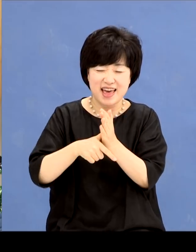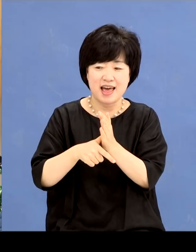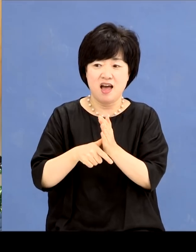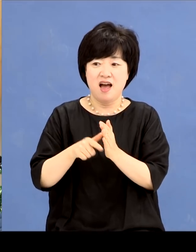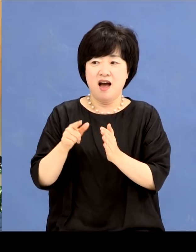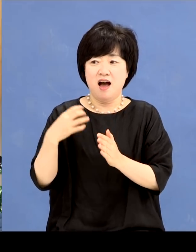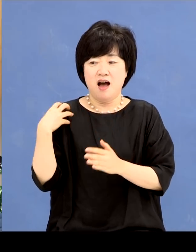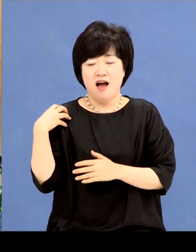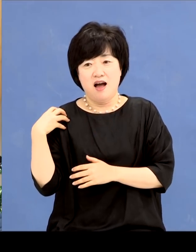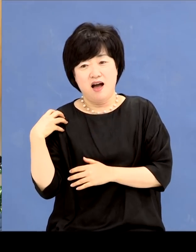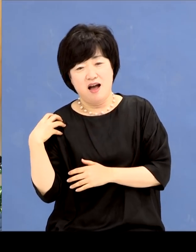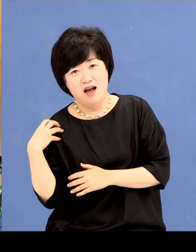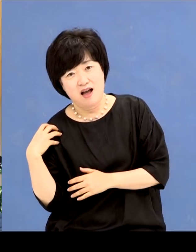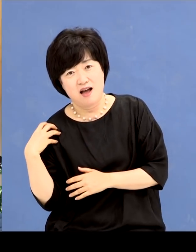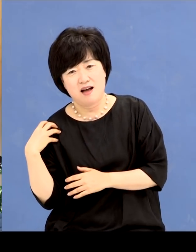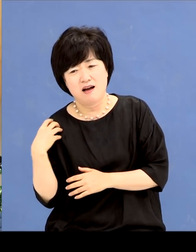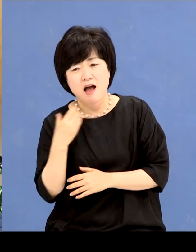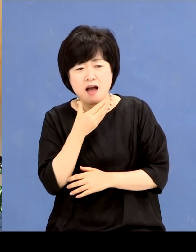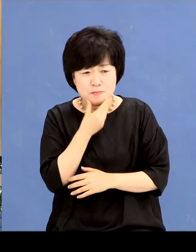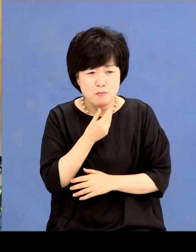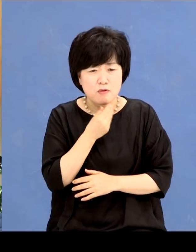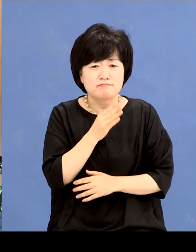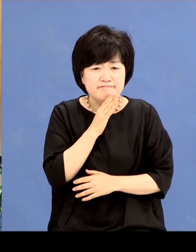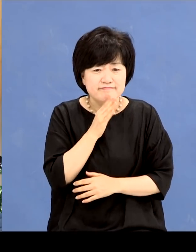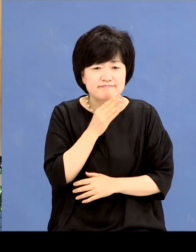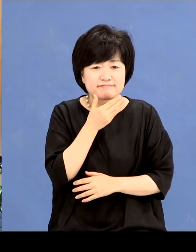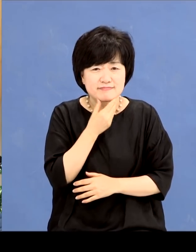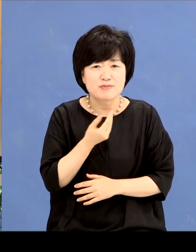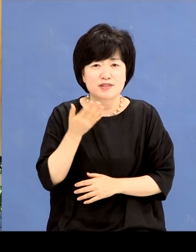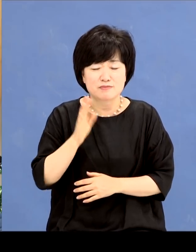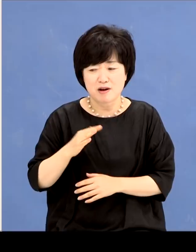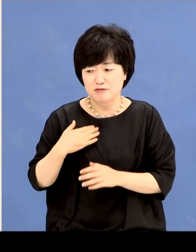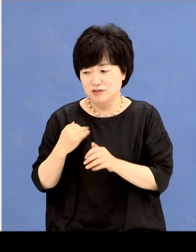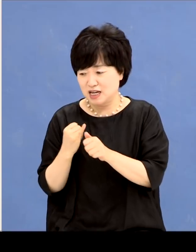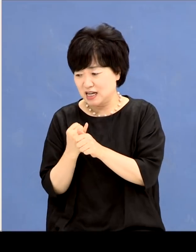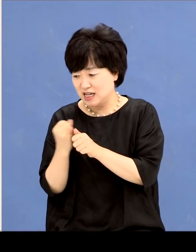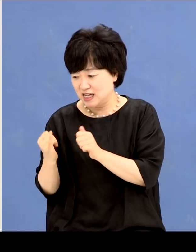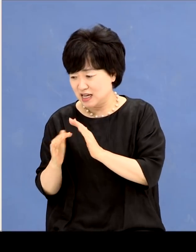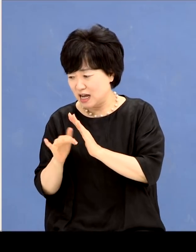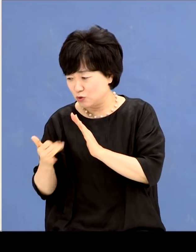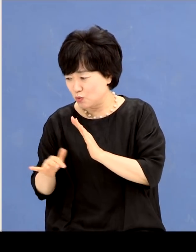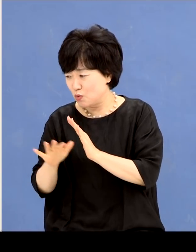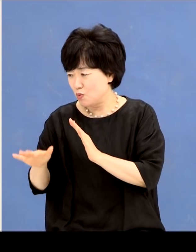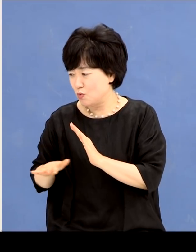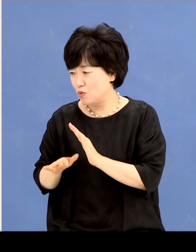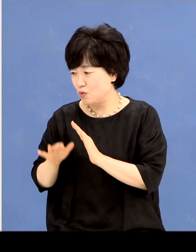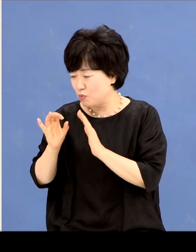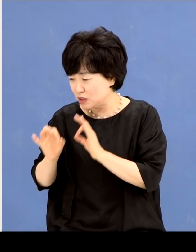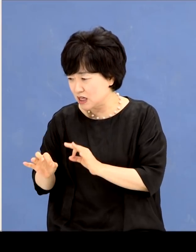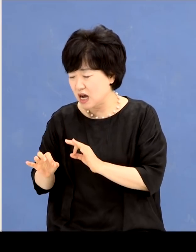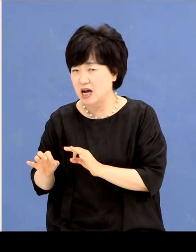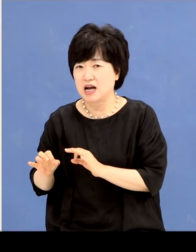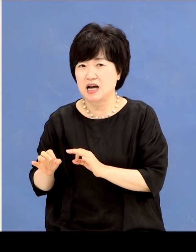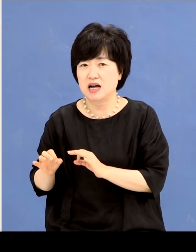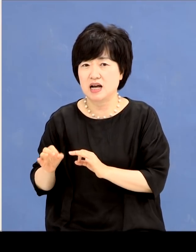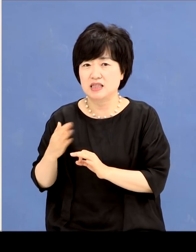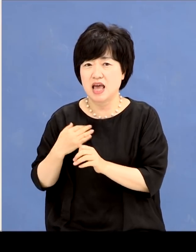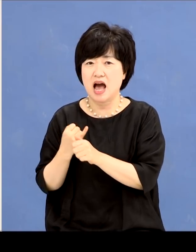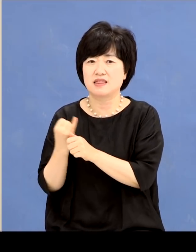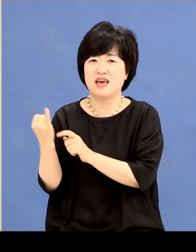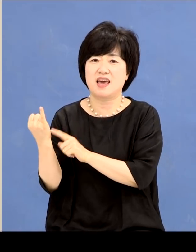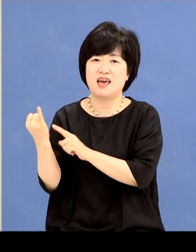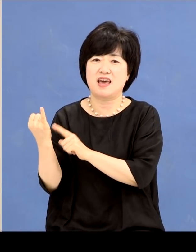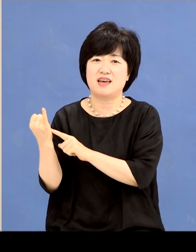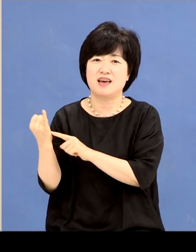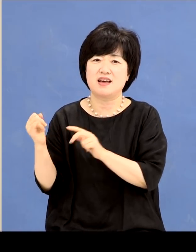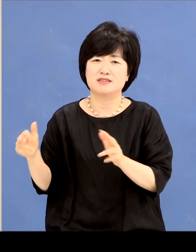맞아요. 그런 게 오더라고요. 네. 너무 행복했지만 제가 저희 가정을 한번 돌아봤어요. 돌아봤더니 제가